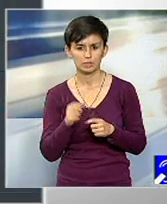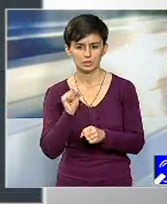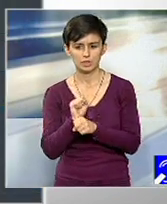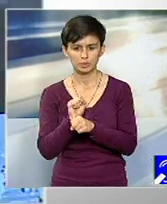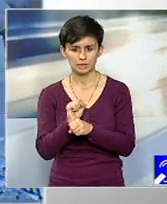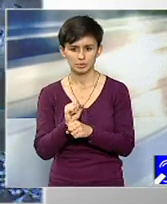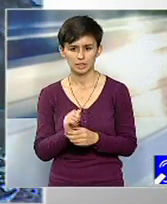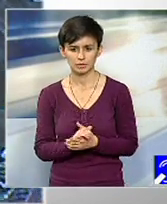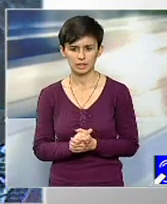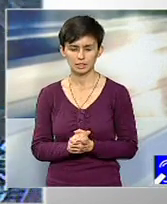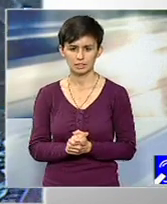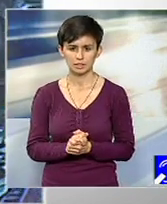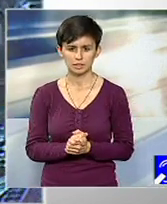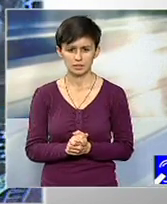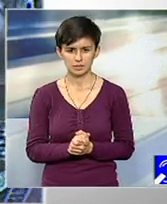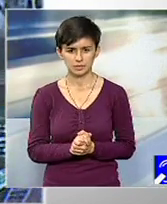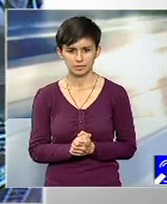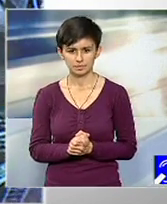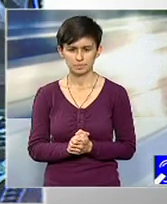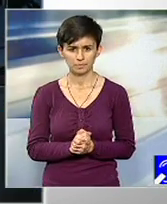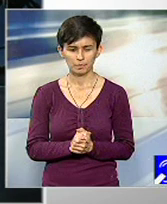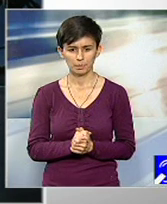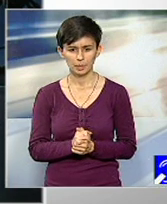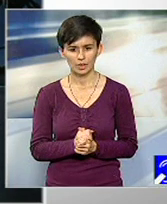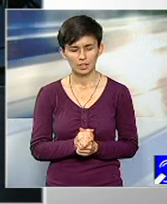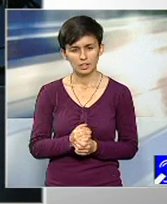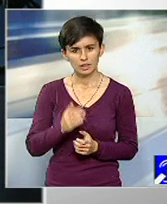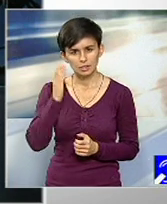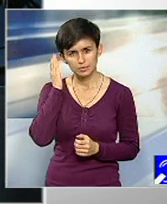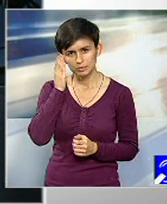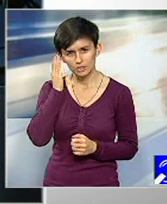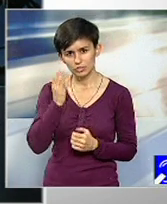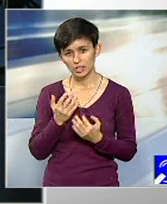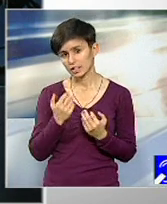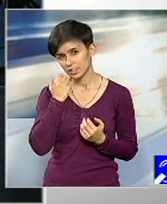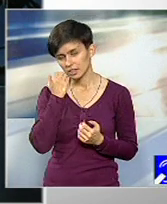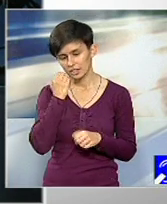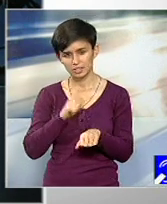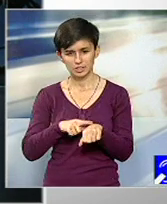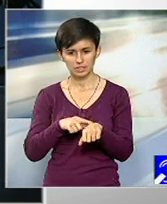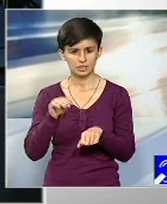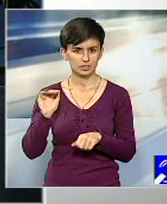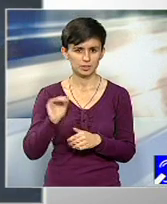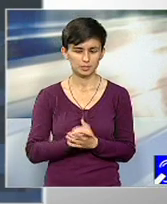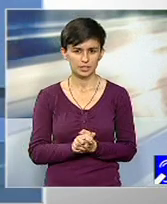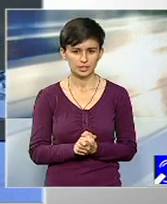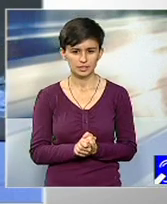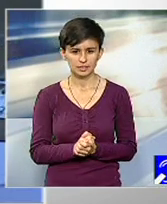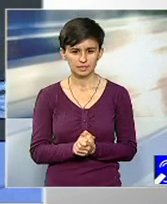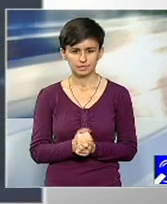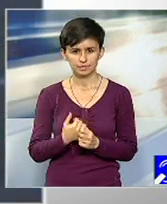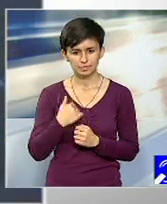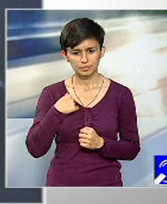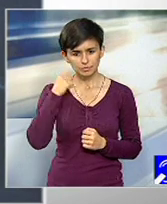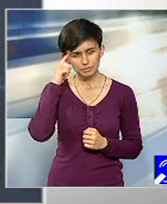de competiție de 4 ori. Și de școală, când mai aveți vreme? Spre exemplu, știu,